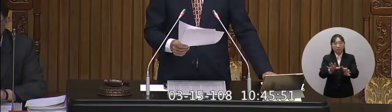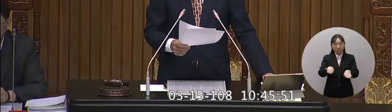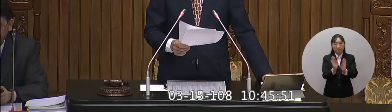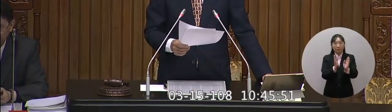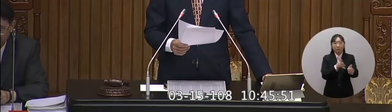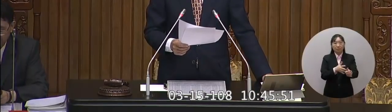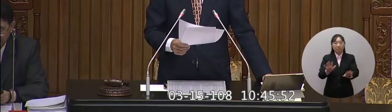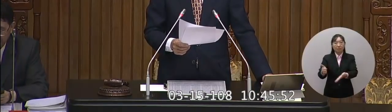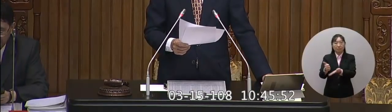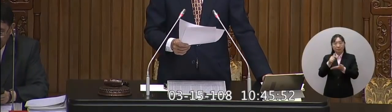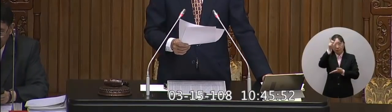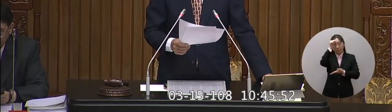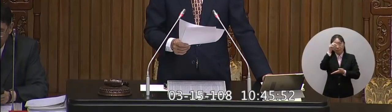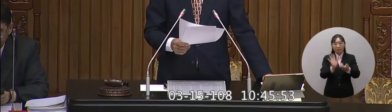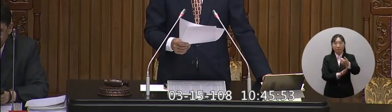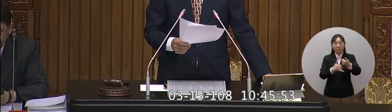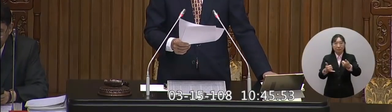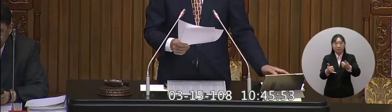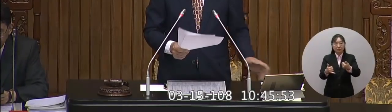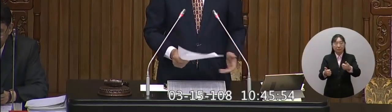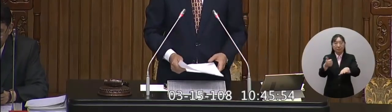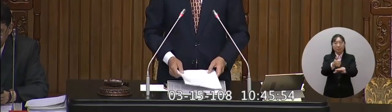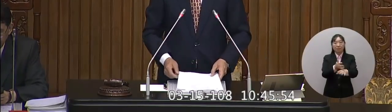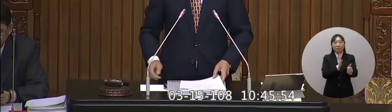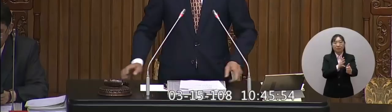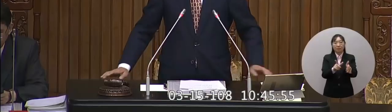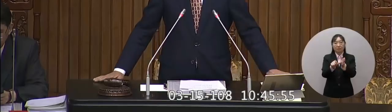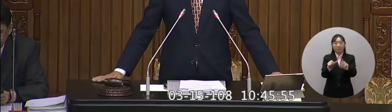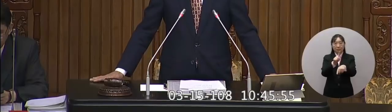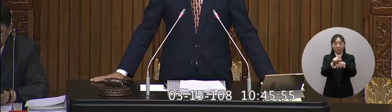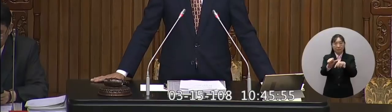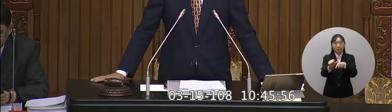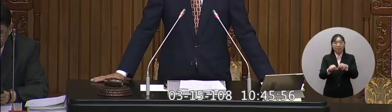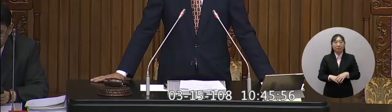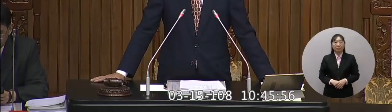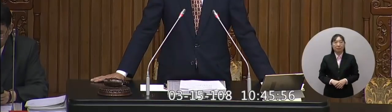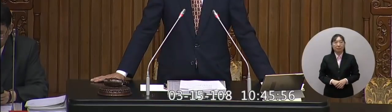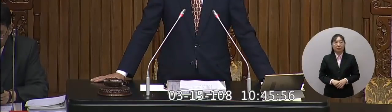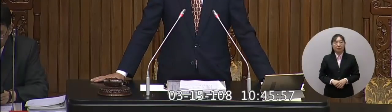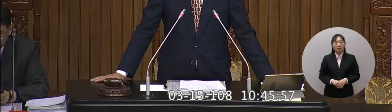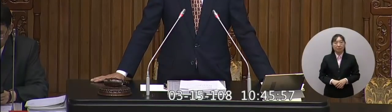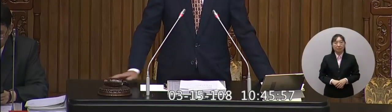首先我们请黄委员国昌质询，询答时间为15分钟。